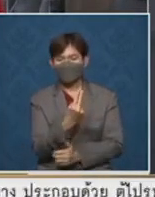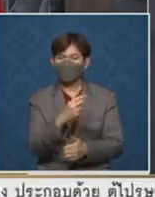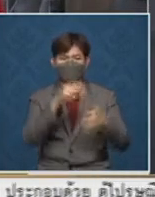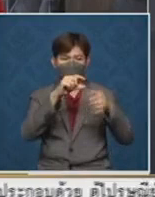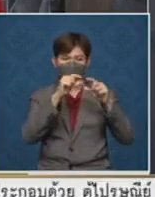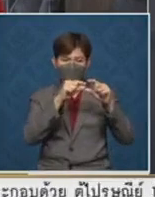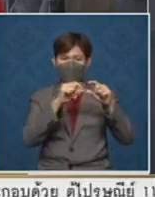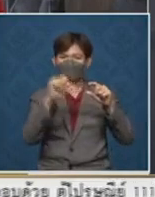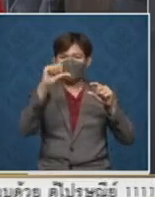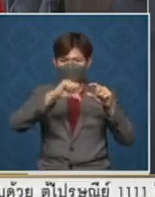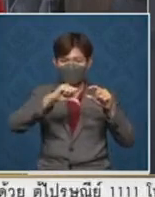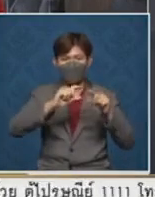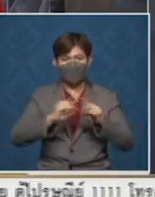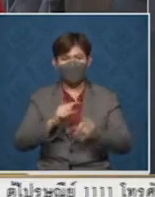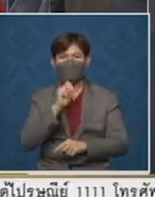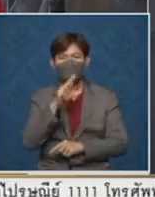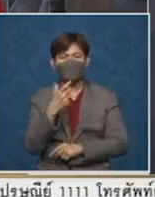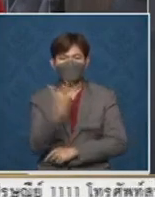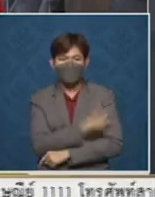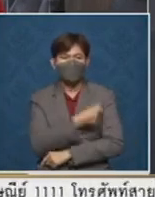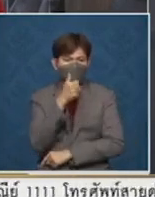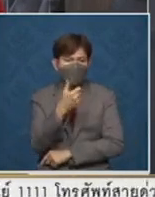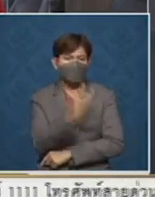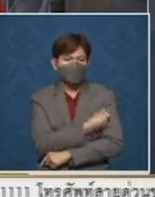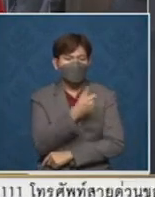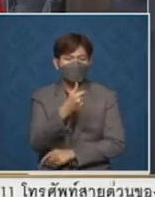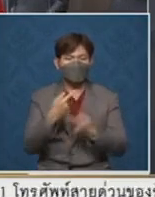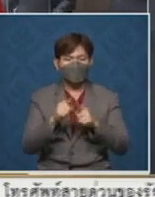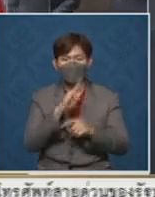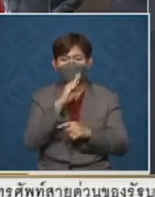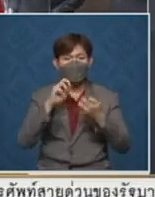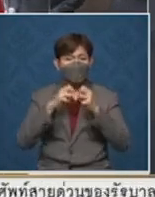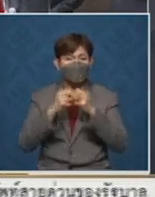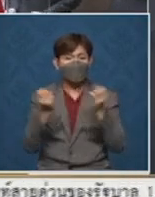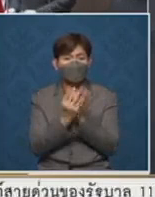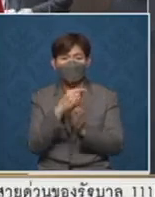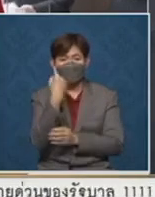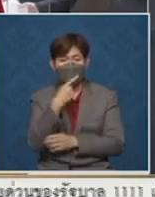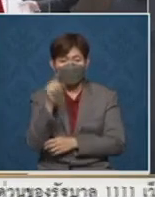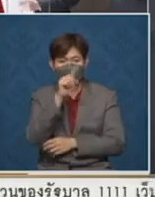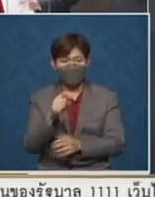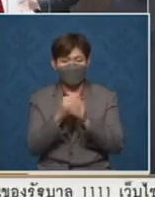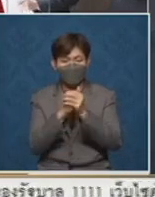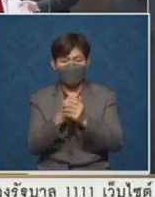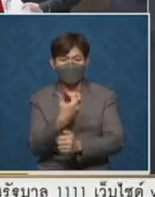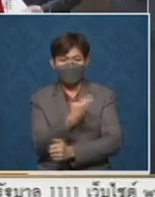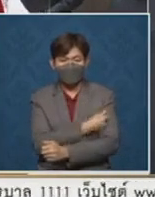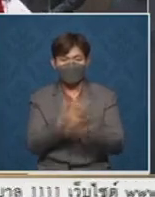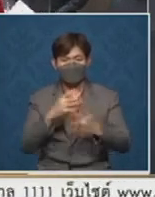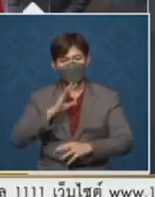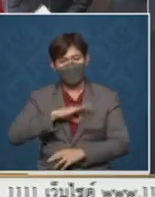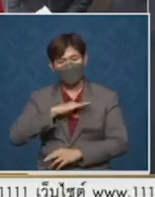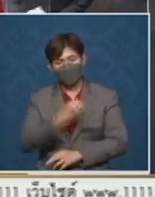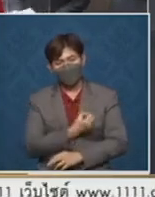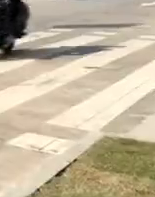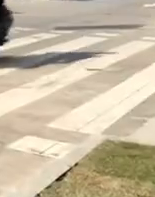พูดเรื่องนี้ครับน้อง ว่าครับคือเขาบอกแบบนี้บอกว่าไม่ว่าจะเป็นเรื่องอะไรก็ตามเนี่ยนะคะพอพูดถึงจังหวัด3จังหวัด4จังหวัดชายแดนภาคใต้หรือว่าพูด